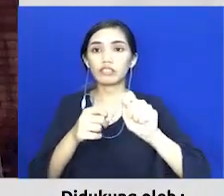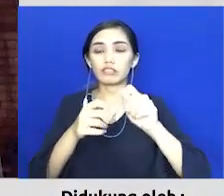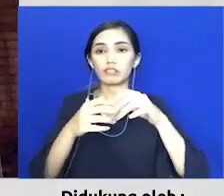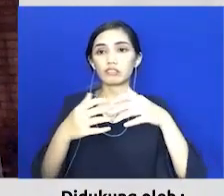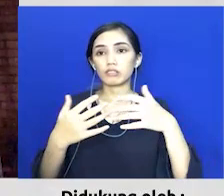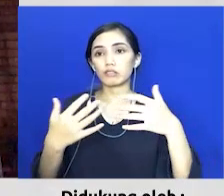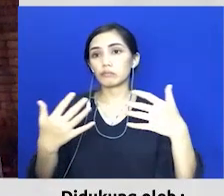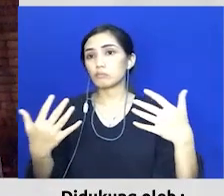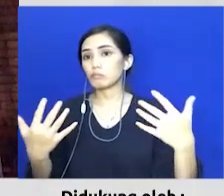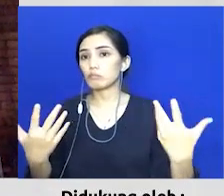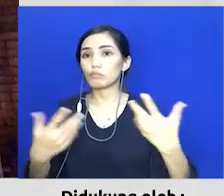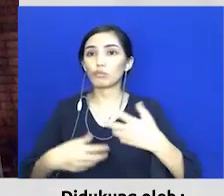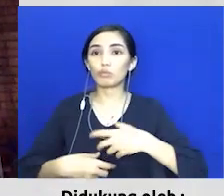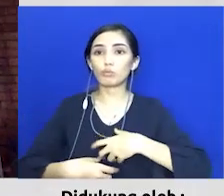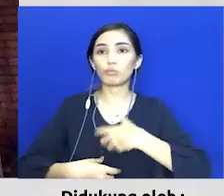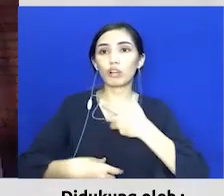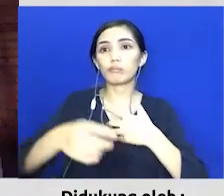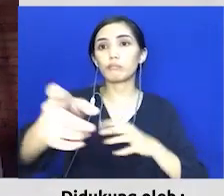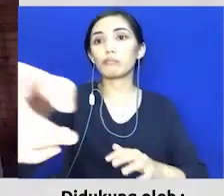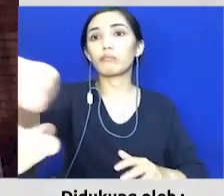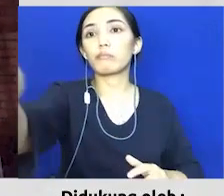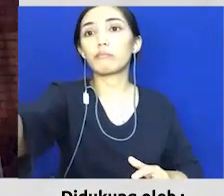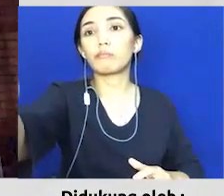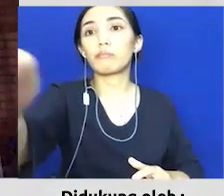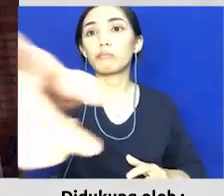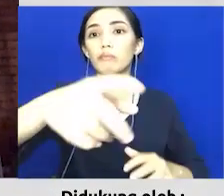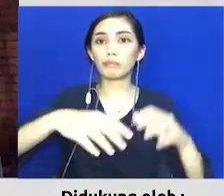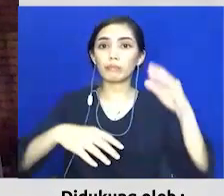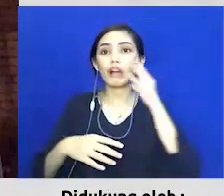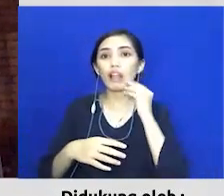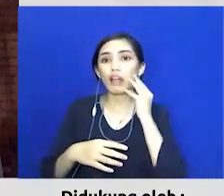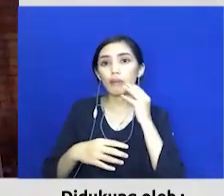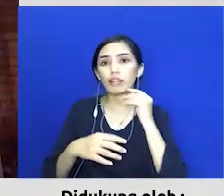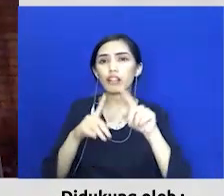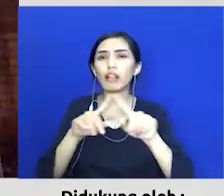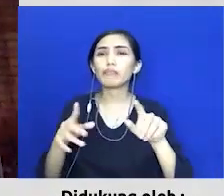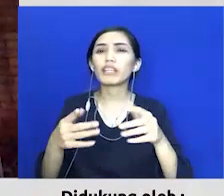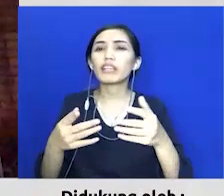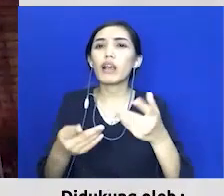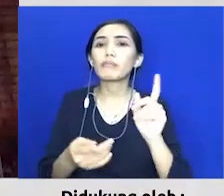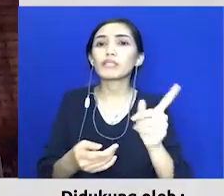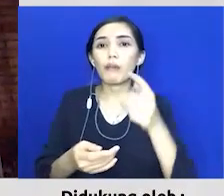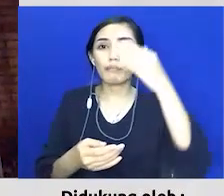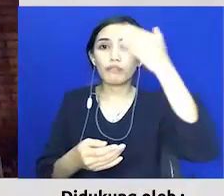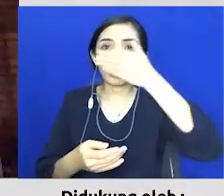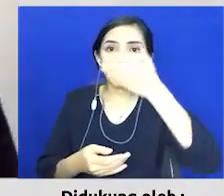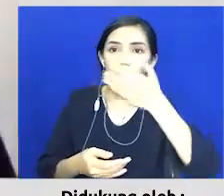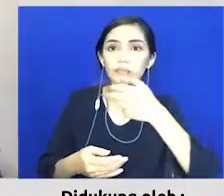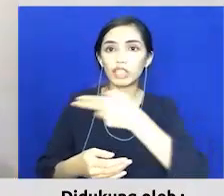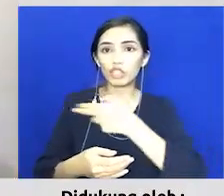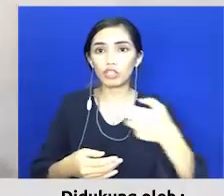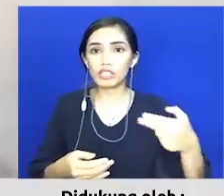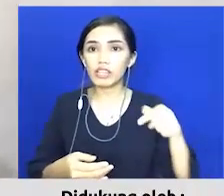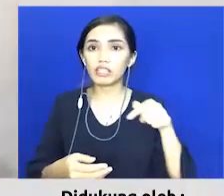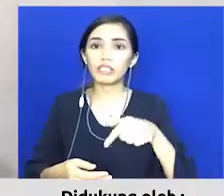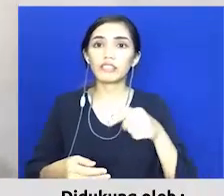ini sepertinya tidak mudah menjelajah atau bicara tentang persoalan-persoalan itu? Ya. Tidak banyak misalnya kayak